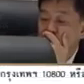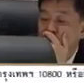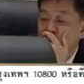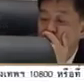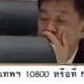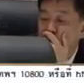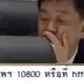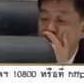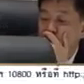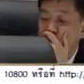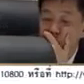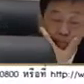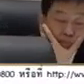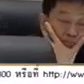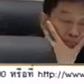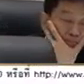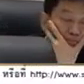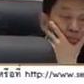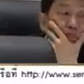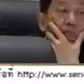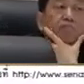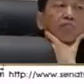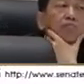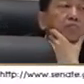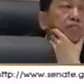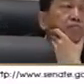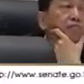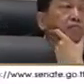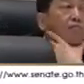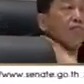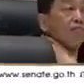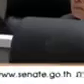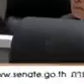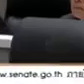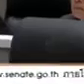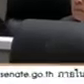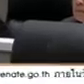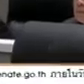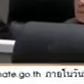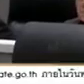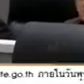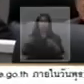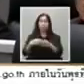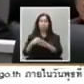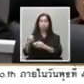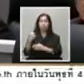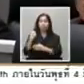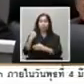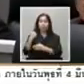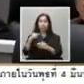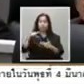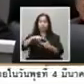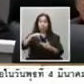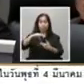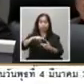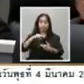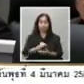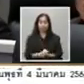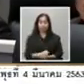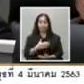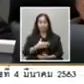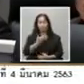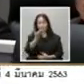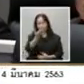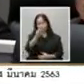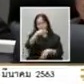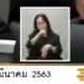ครับผมนิโรธสุนทรเลขาพรรคพลังประชารัฐจังหวัดนครสวรรค์ครับผมขออนุญาตประท้วงท่านประธานนะ